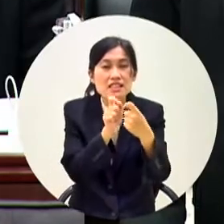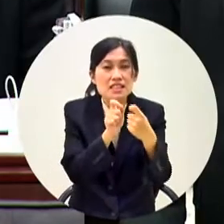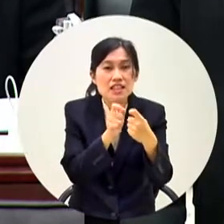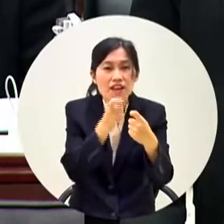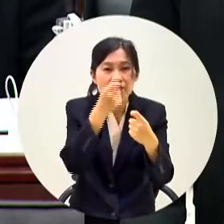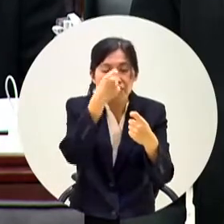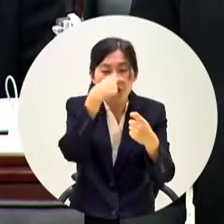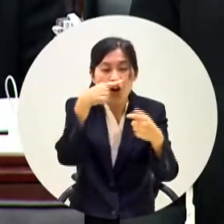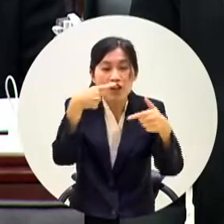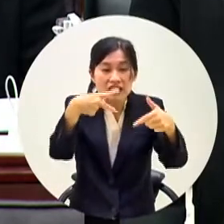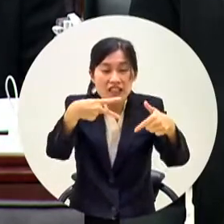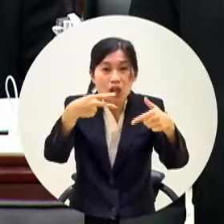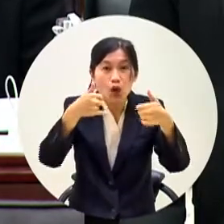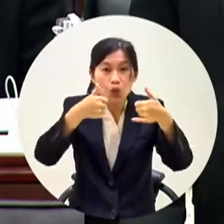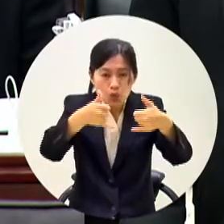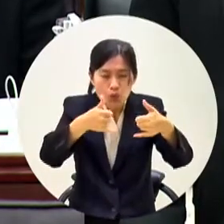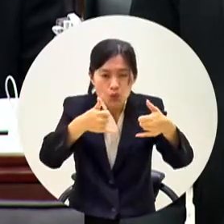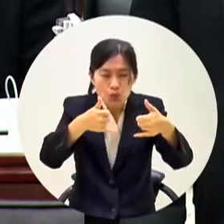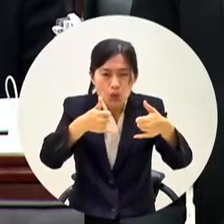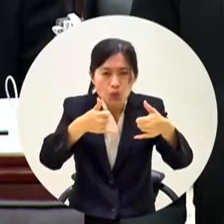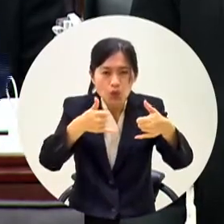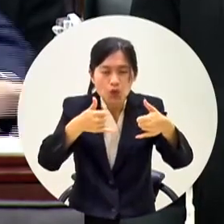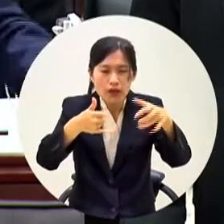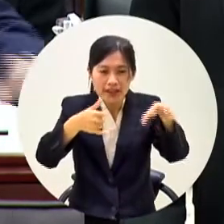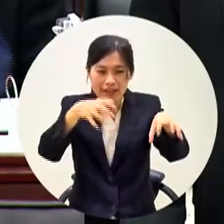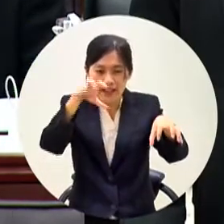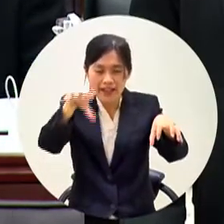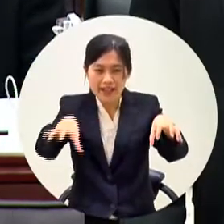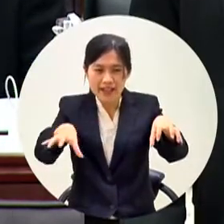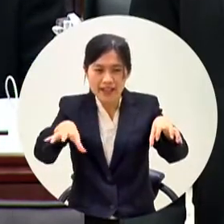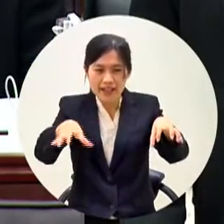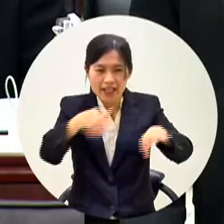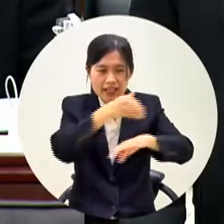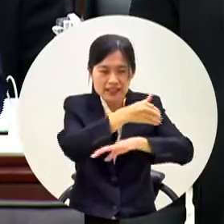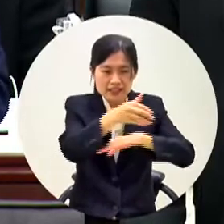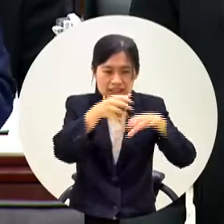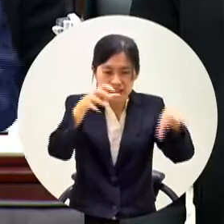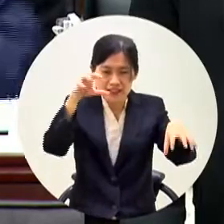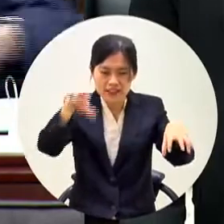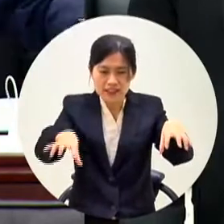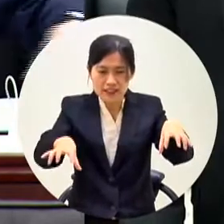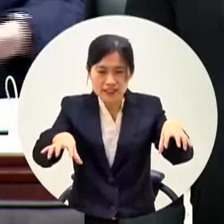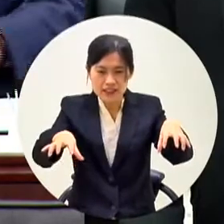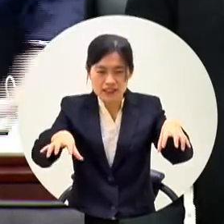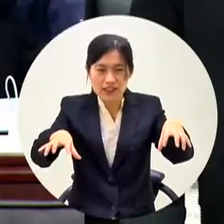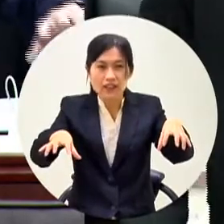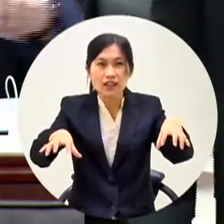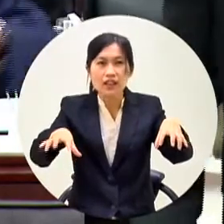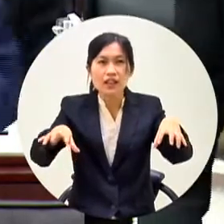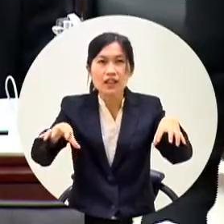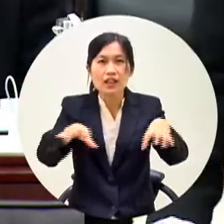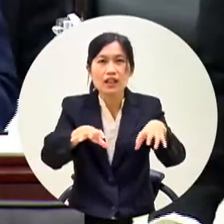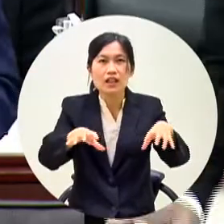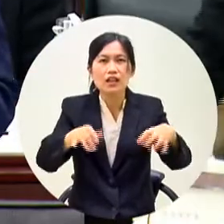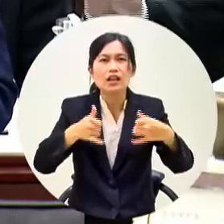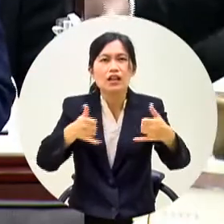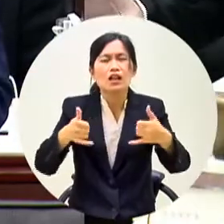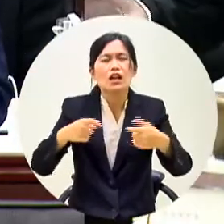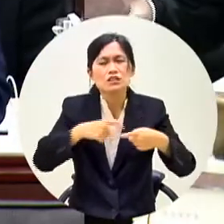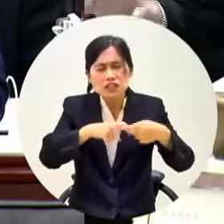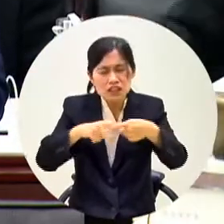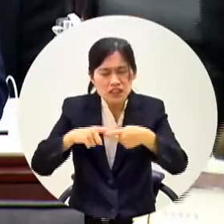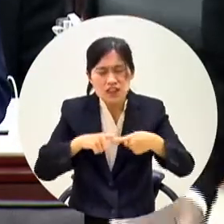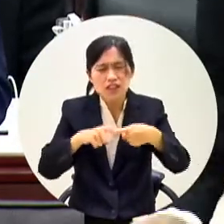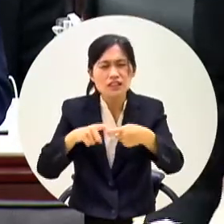若做起来，啊，大概两个钟头部落，伊就会当赶紧就出来，才要出来凤仁路出来。 对啊，伊就拄啊连接到